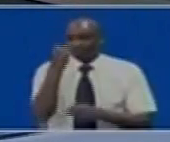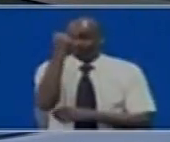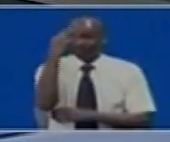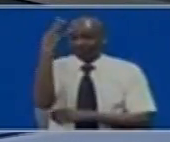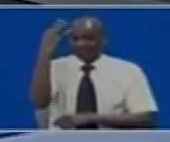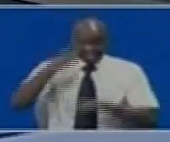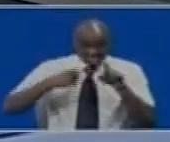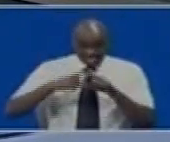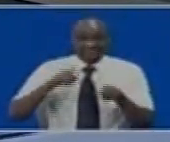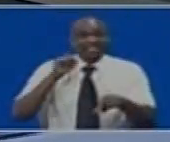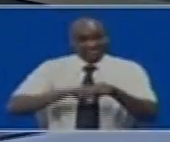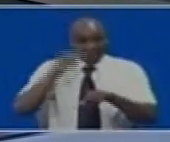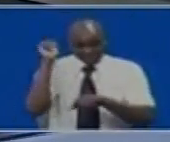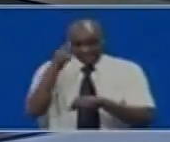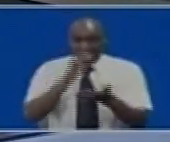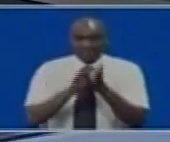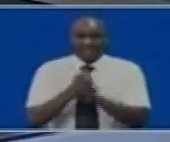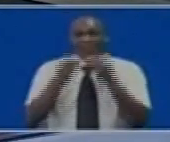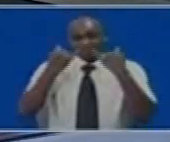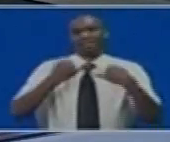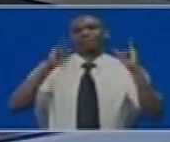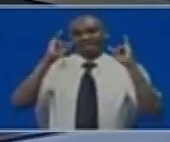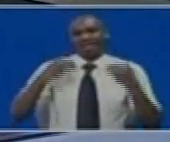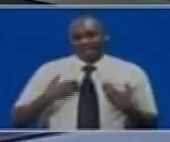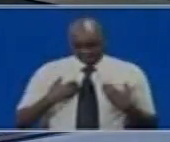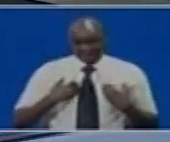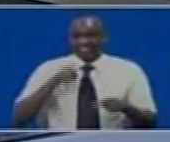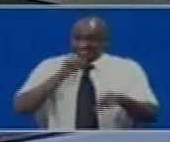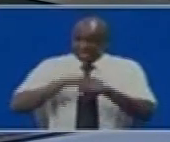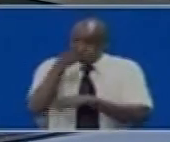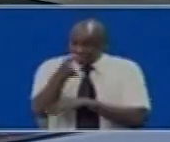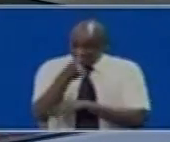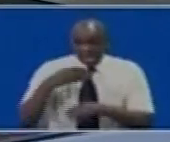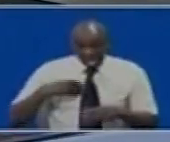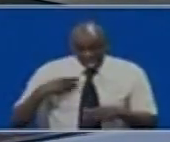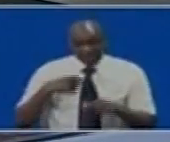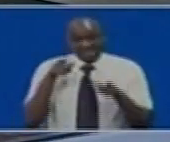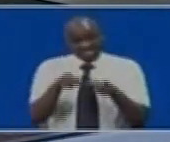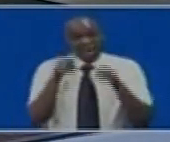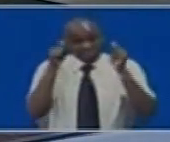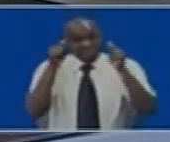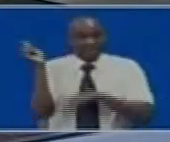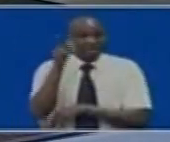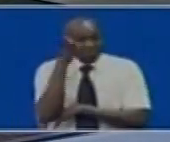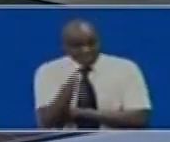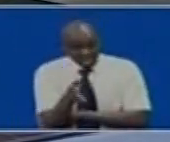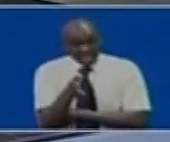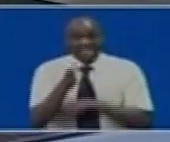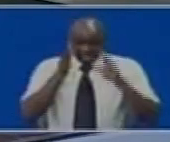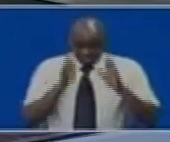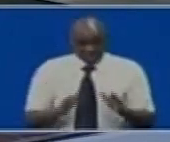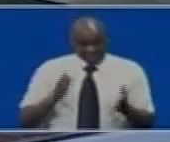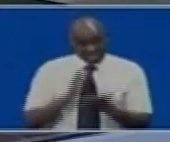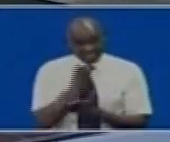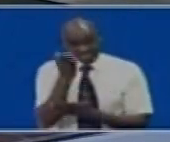53 tangu Kenya iwe jamhuri. Wakati huo huo kumekuwa na maandamano hapa jijini Nairobi, wanaharakati